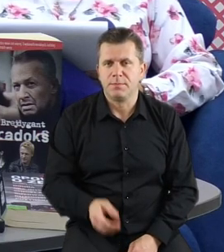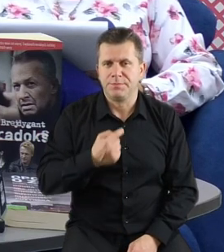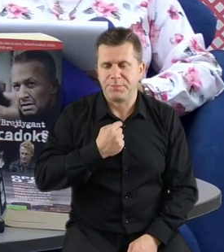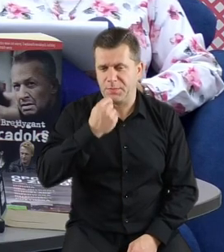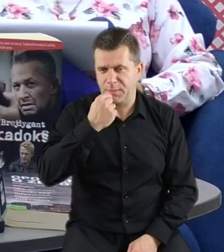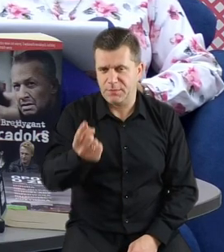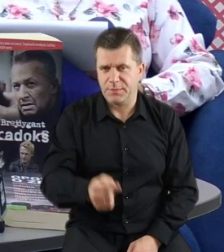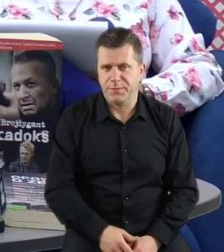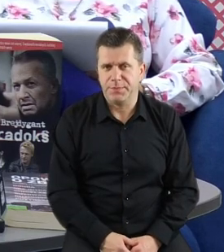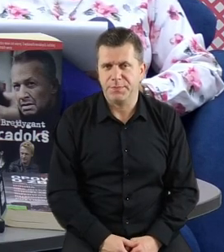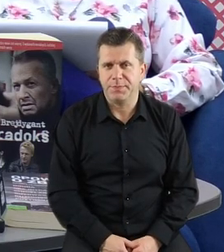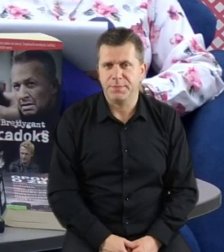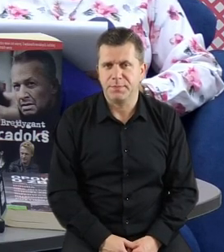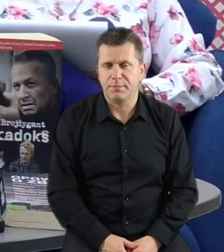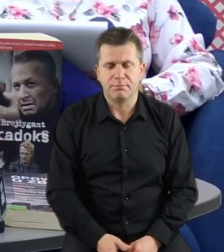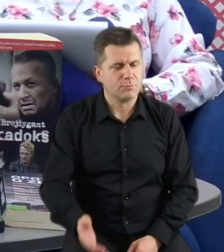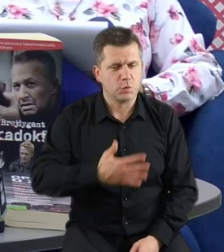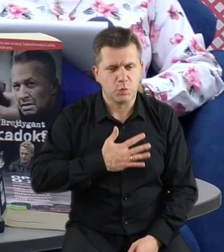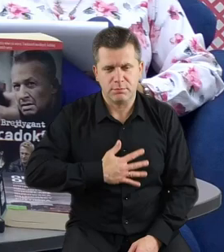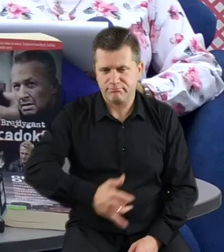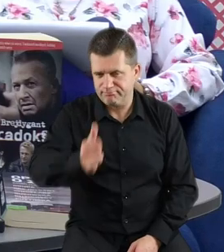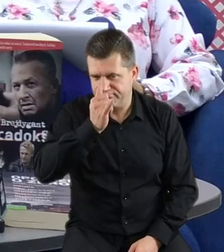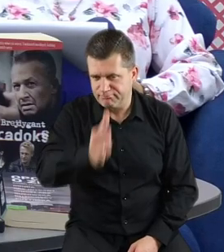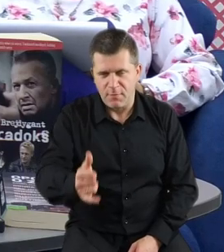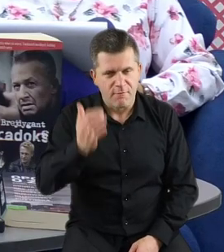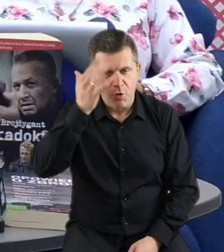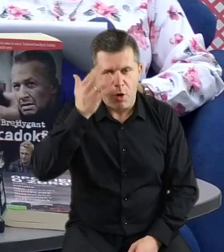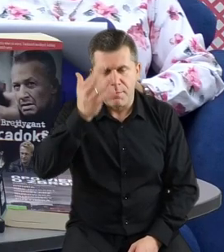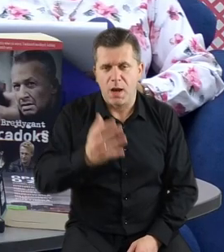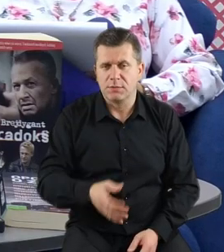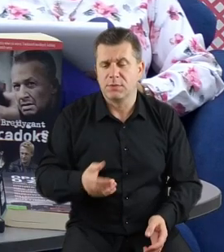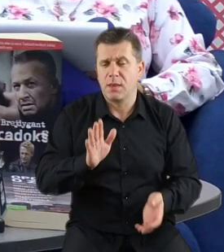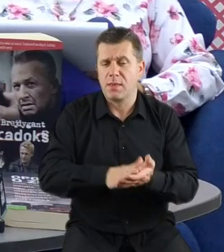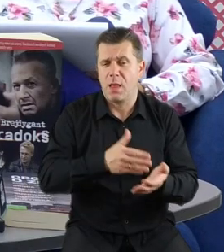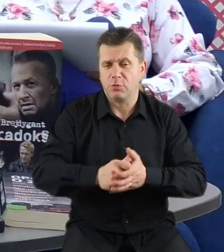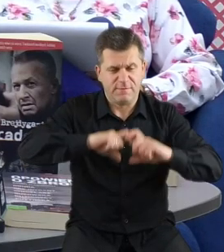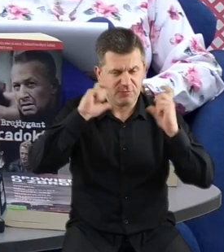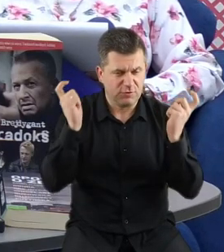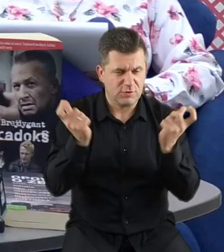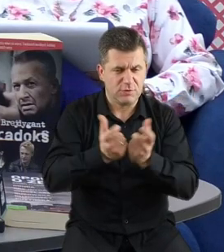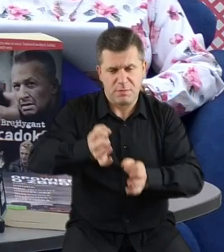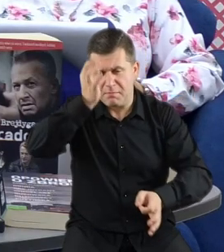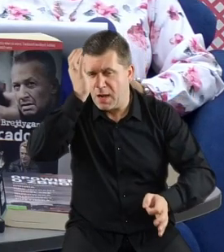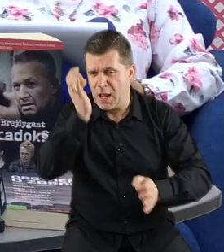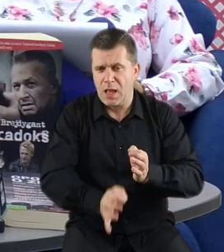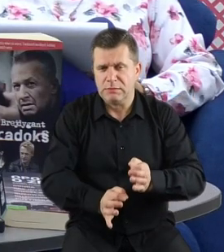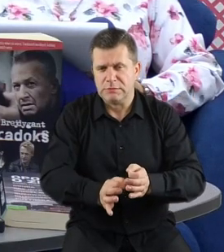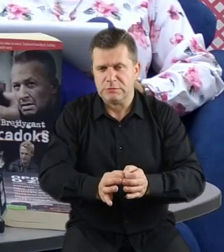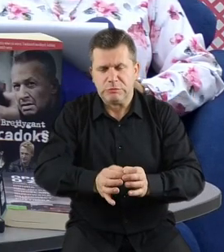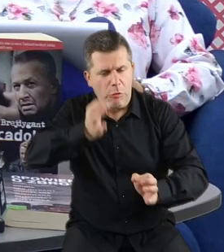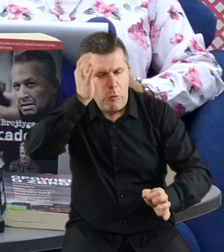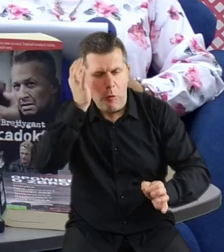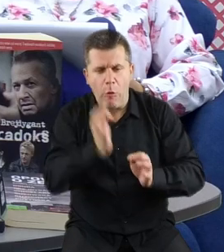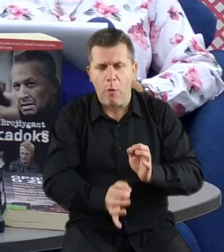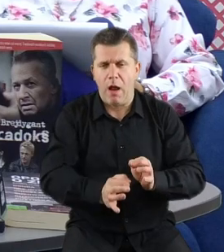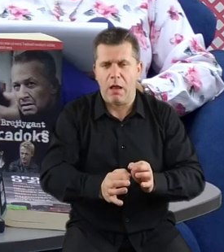To znaczy powiem tak, byłoby niewyobrażalną dla mnie siermięgą, gdybym miał wszystko precyzyjnie na